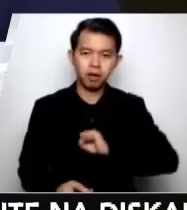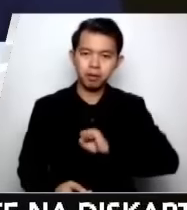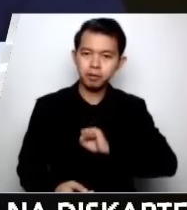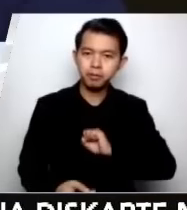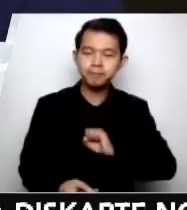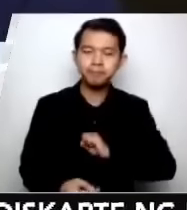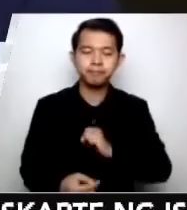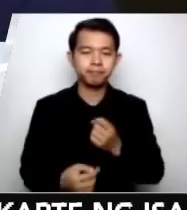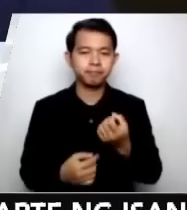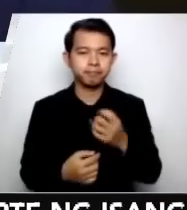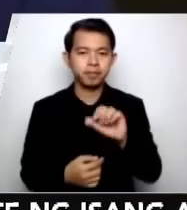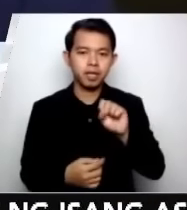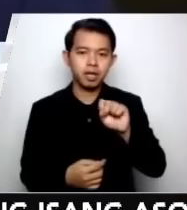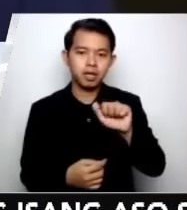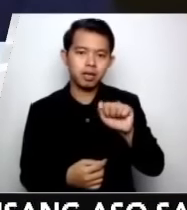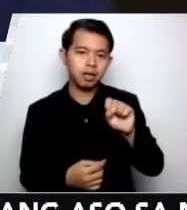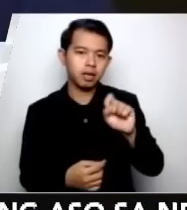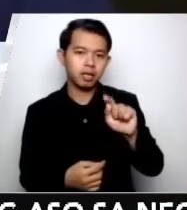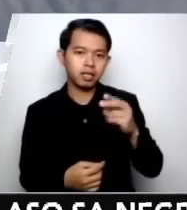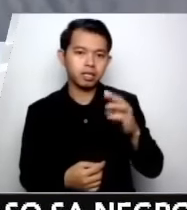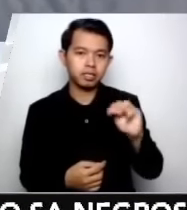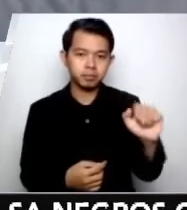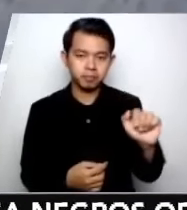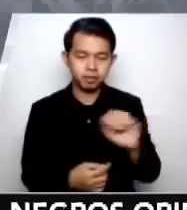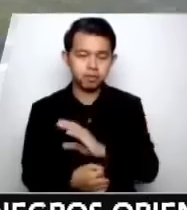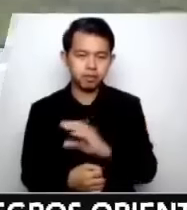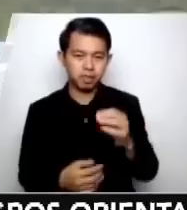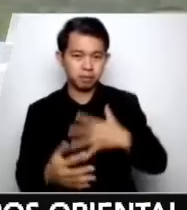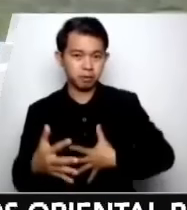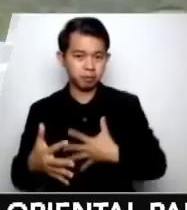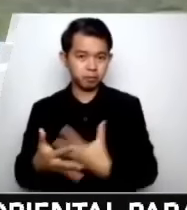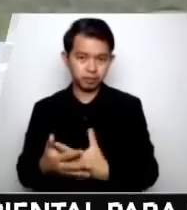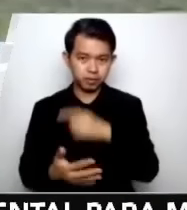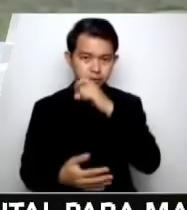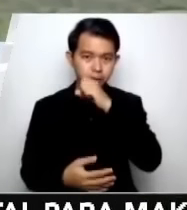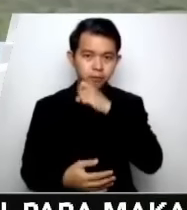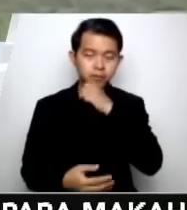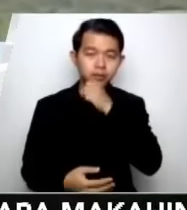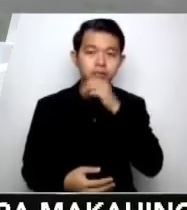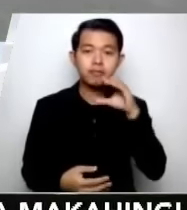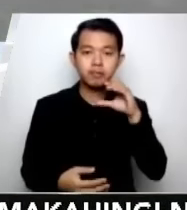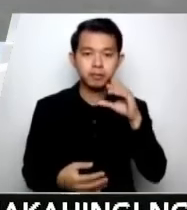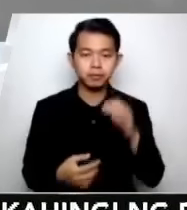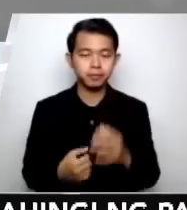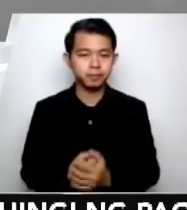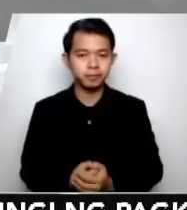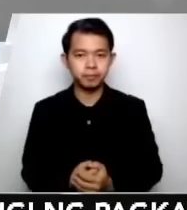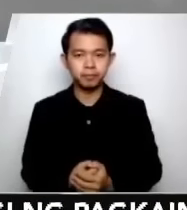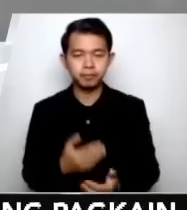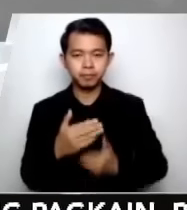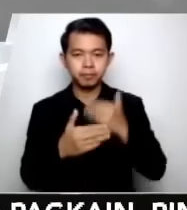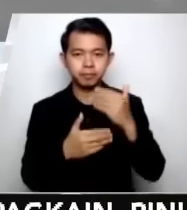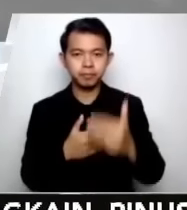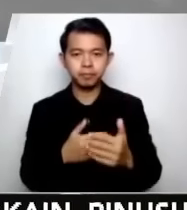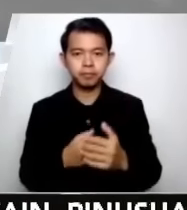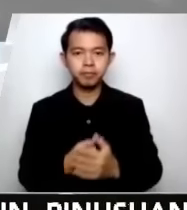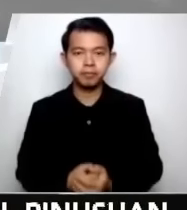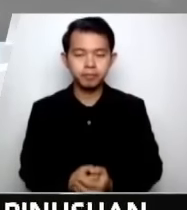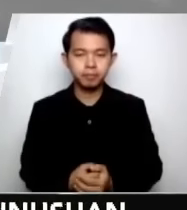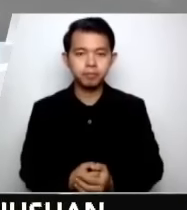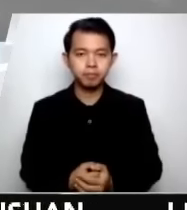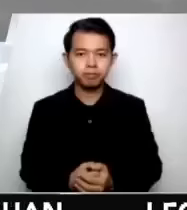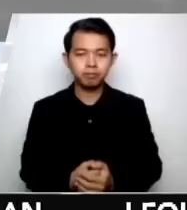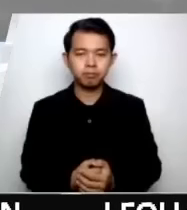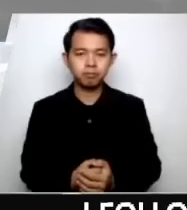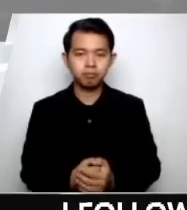sensitive din po dyan mga buntis, yung mga matatanda. Di lang Taala nag-aalboroto. Nagbuga rin ng abo at usok ang Bulkang